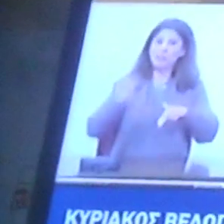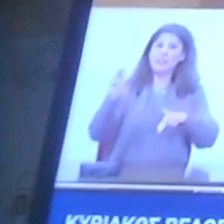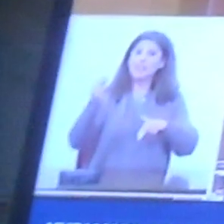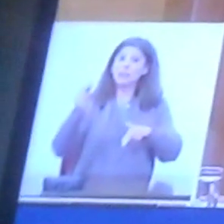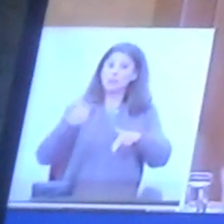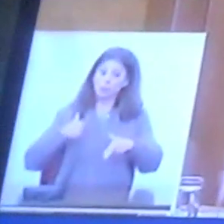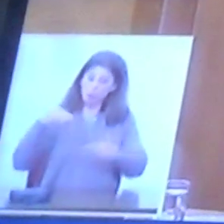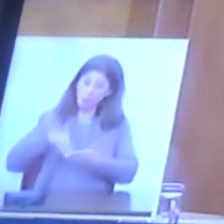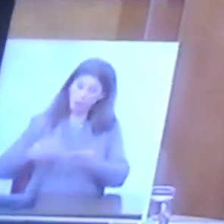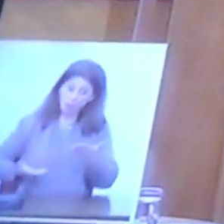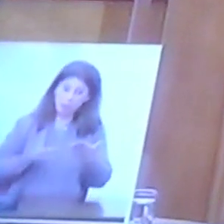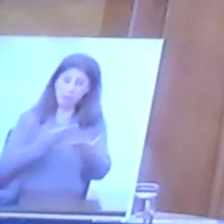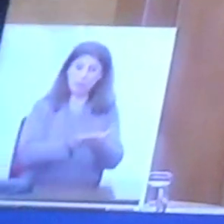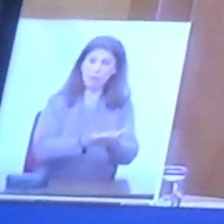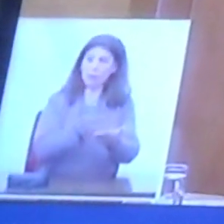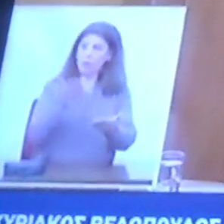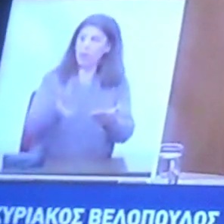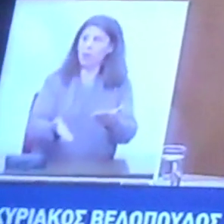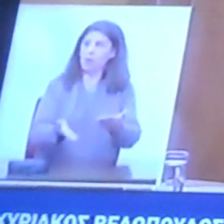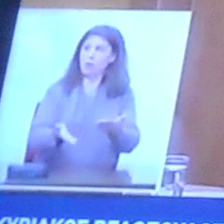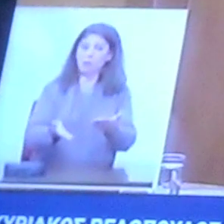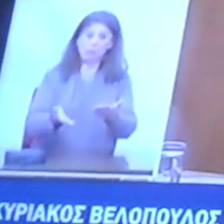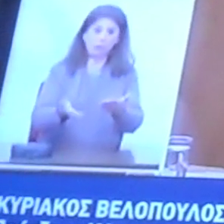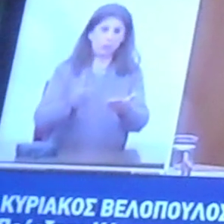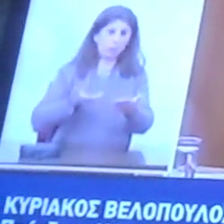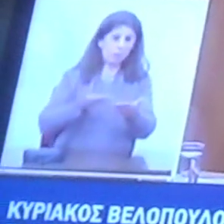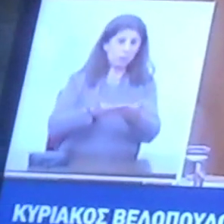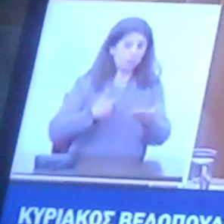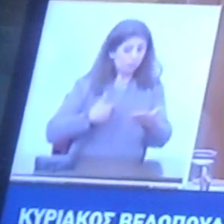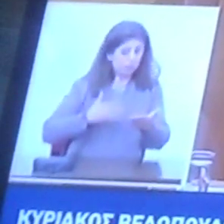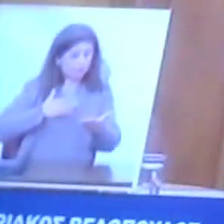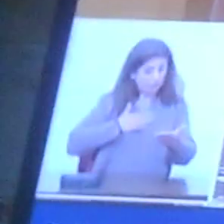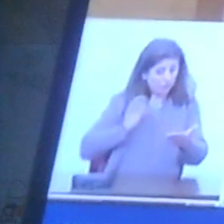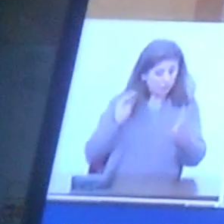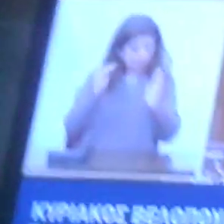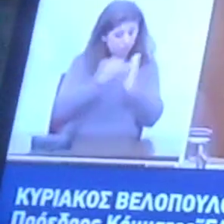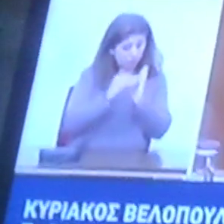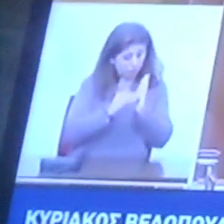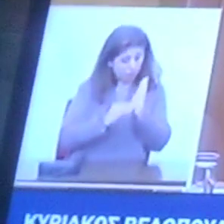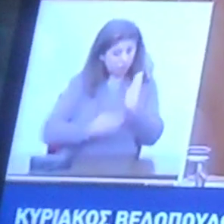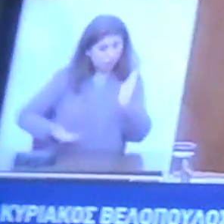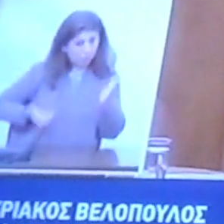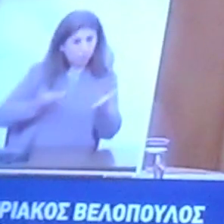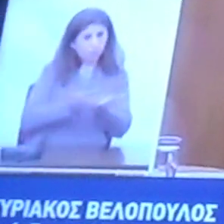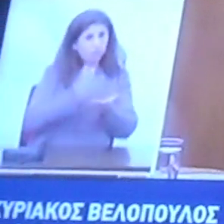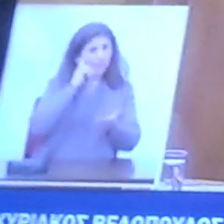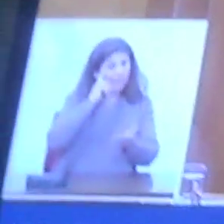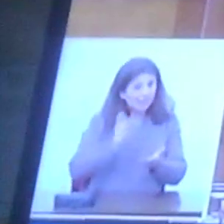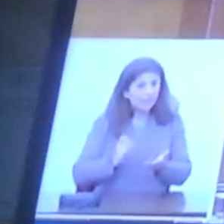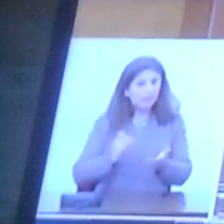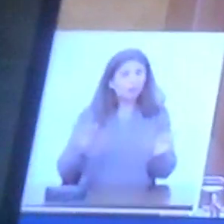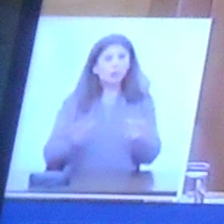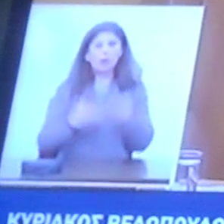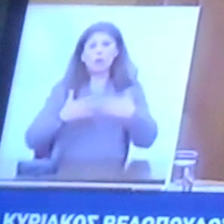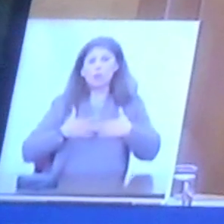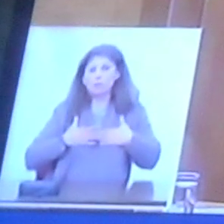ξανακαταθέτω. Αυτός είναι ο μπούσουλας που θα λειτουργήσει όλη η Βουλή. Και βάζουμε και εμείς τις δικές μας προτάσεις μέσα για να τις πάρετε, να τις έχετε για να ξέρετε ότι τουλάχιστον εμείς δεν είμαστε